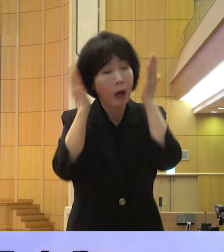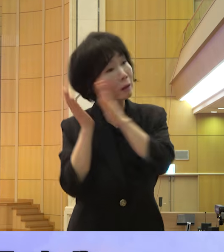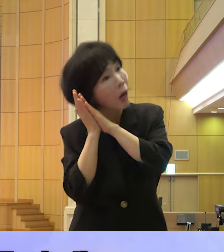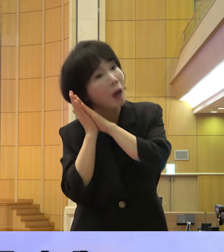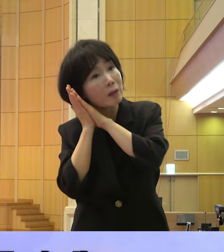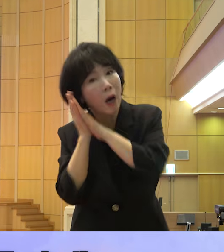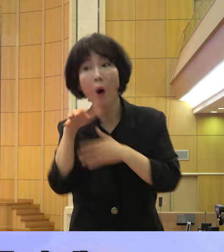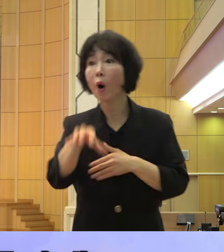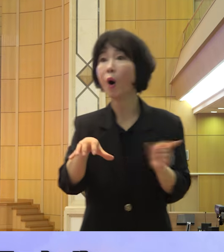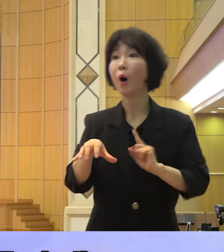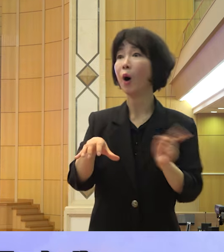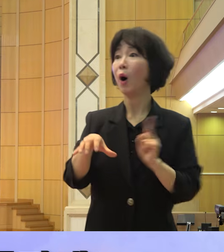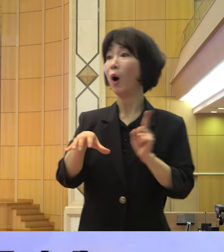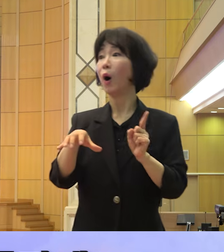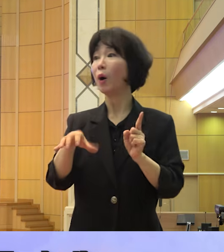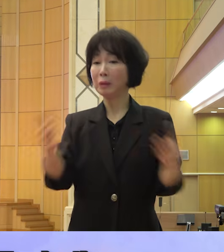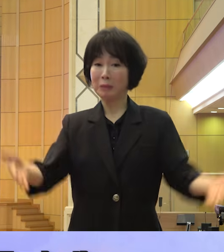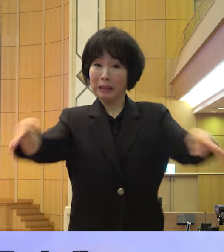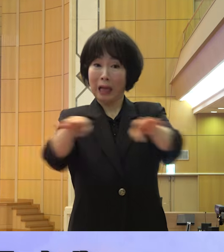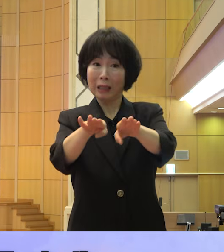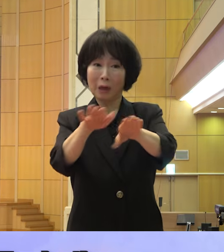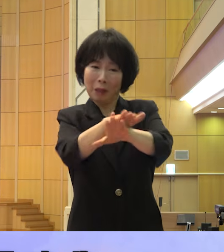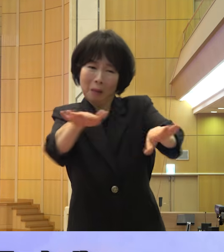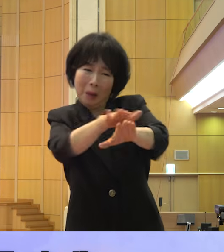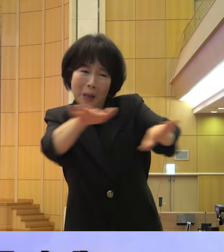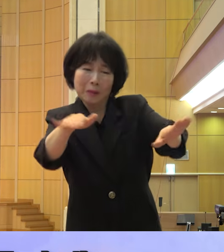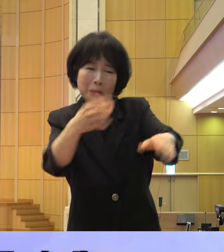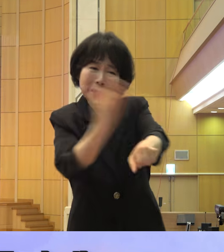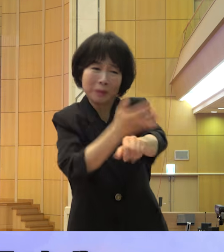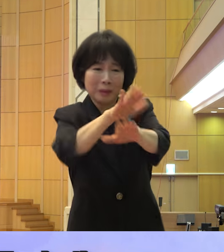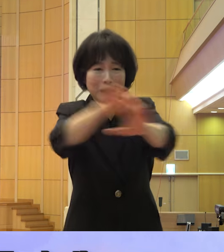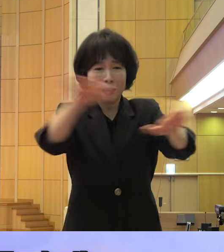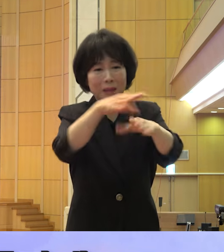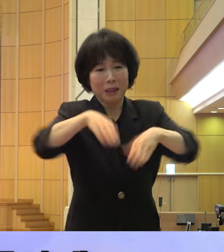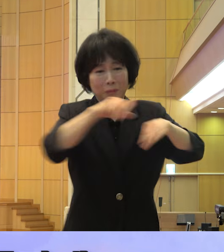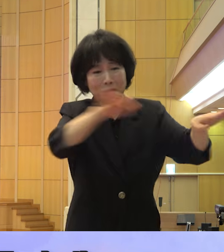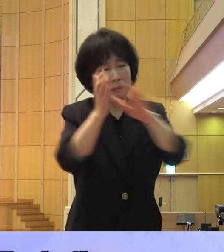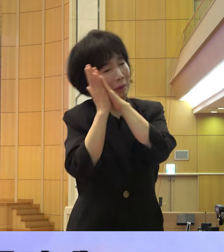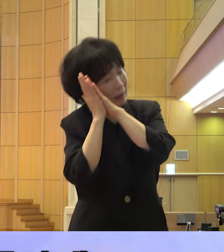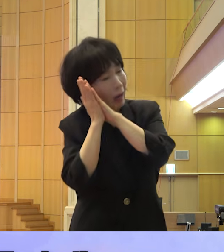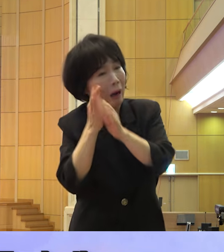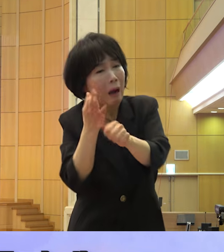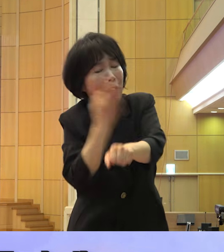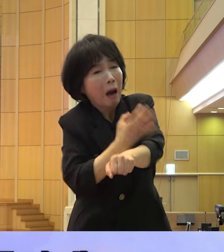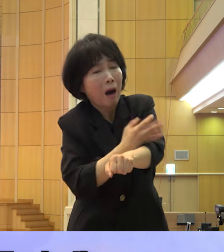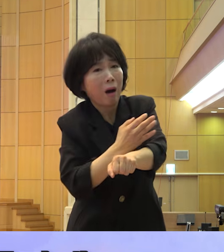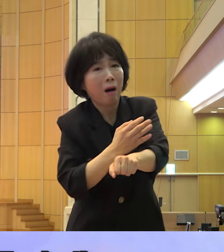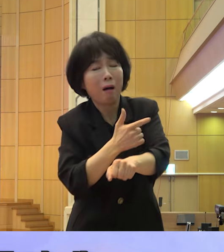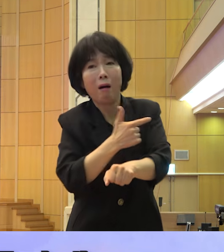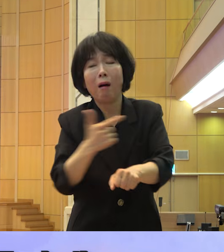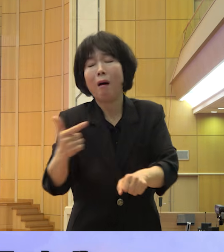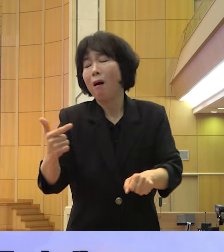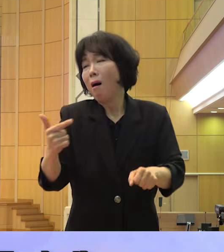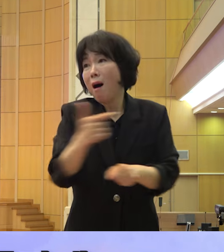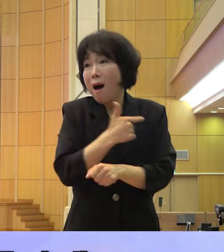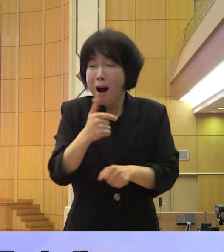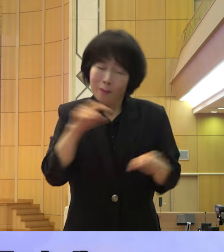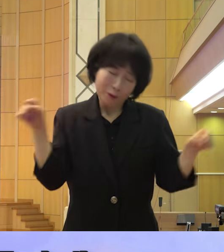그런 베네타판 위에다가 그냥 담요 하나 깔고 담요 하나 덮고 자야 된다고. 얼마나